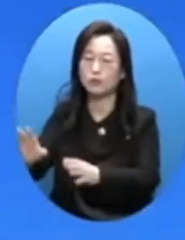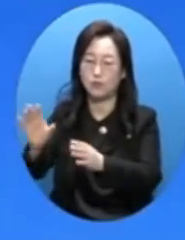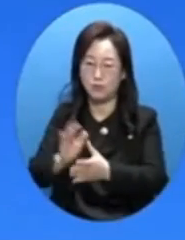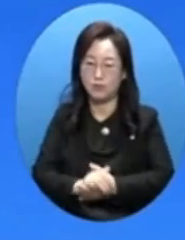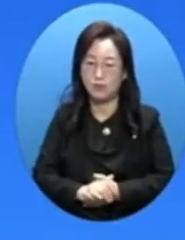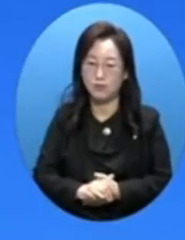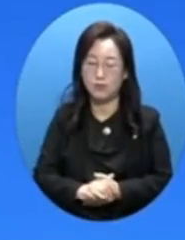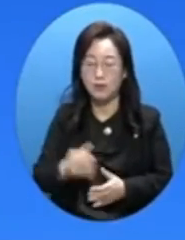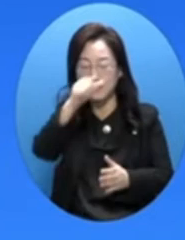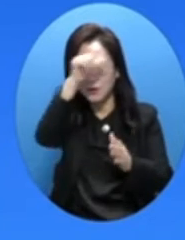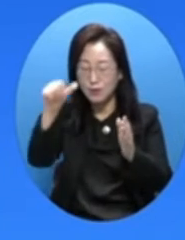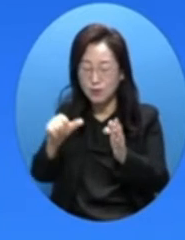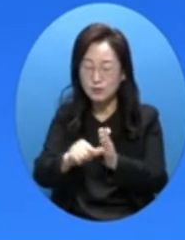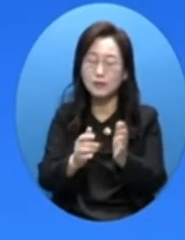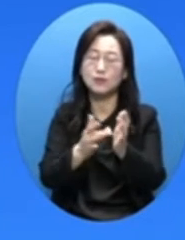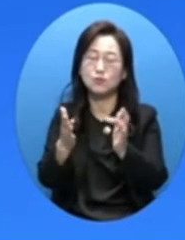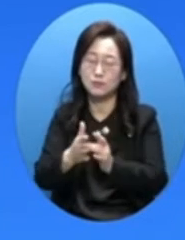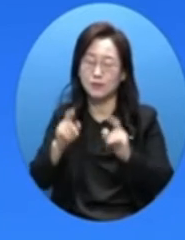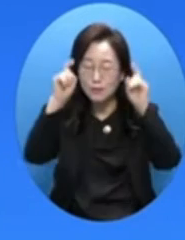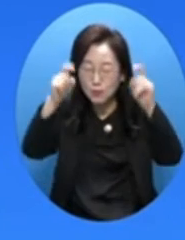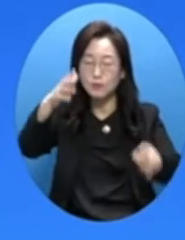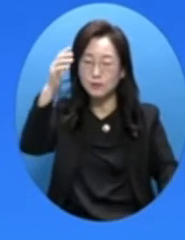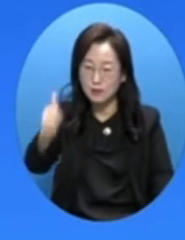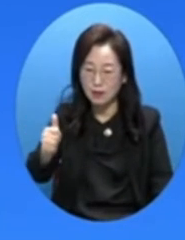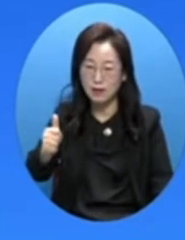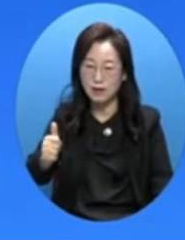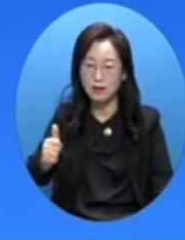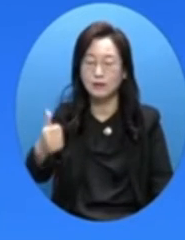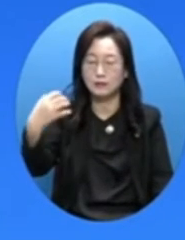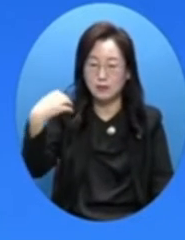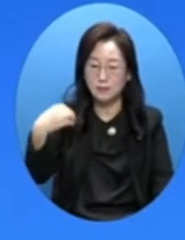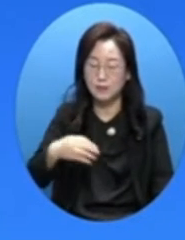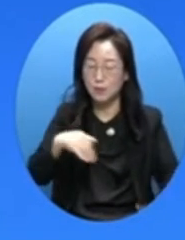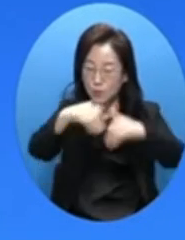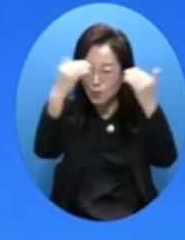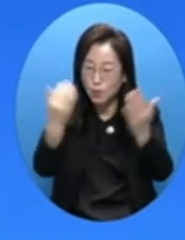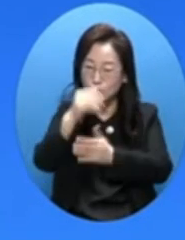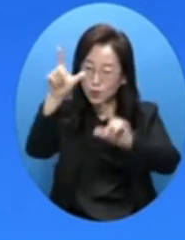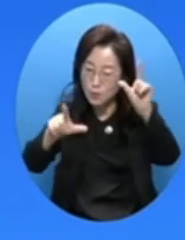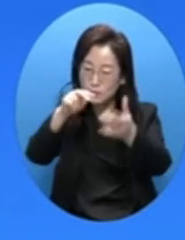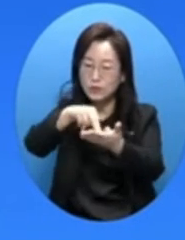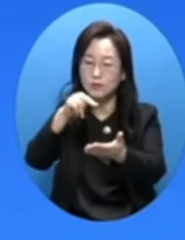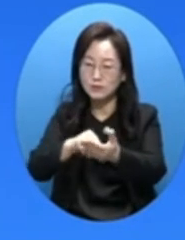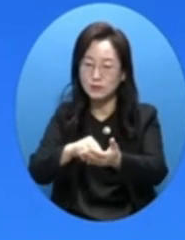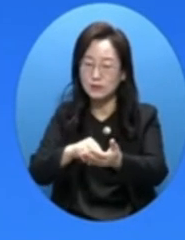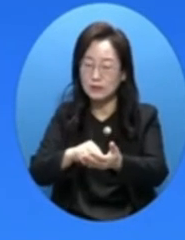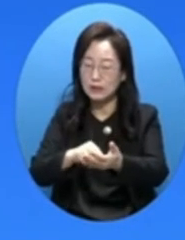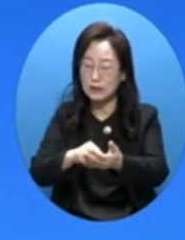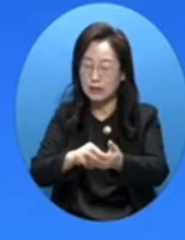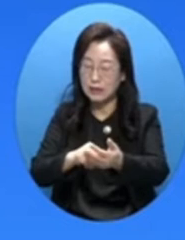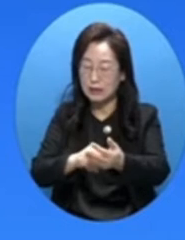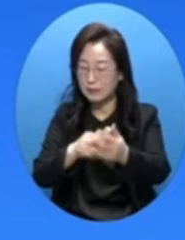한평생 예수님이 나의 목자가 되셔서 나의 모든 형편을 처절하시고 나를 가장 좋은 곳으로